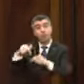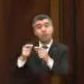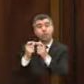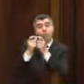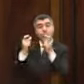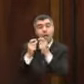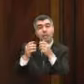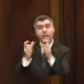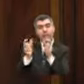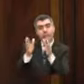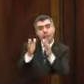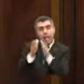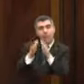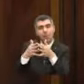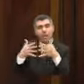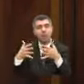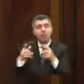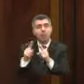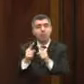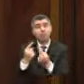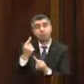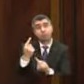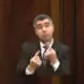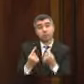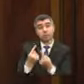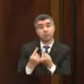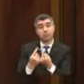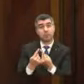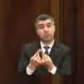التي لم تستطيع حتى ما تم وضعه في